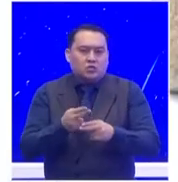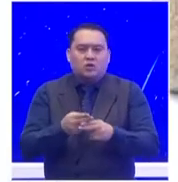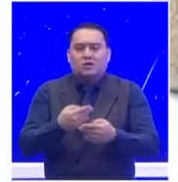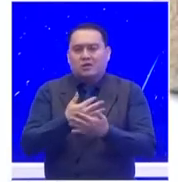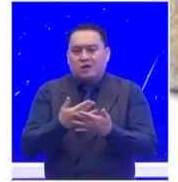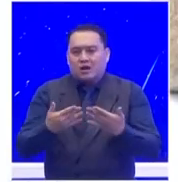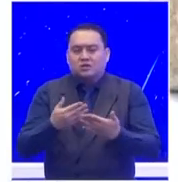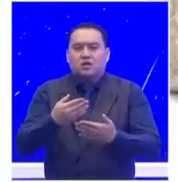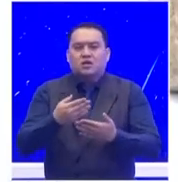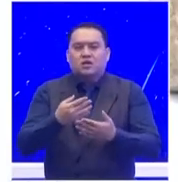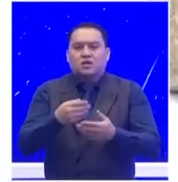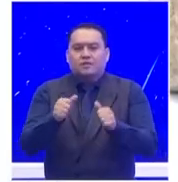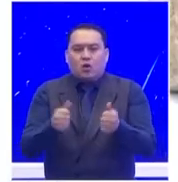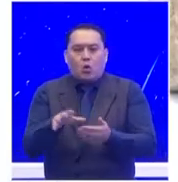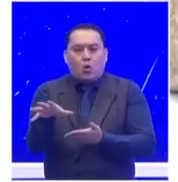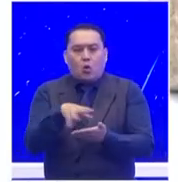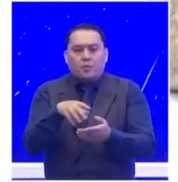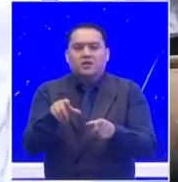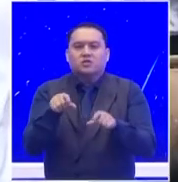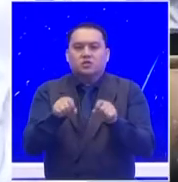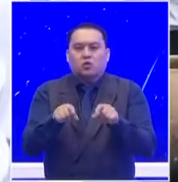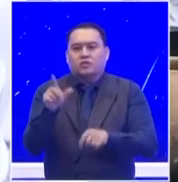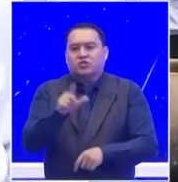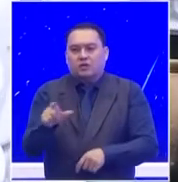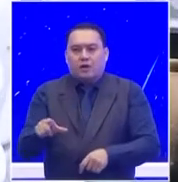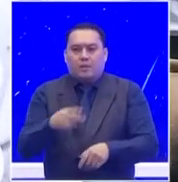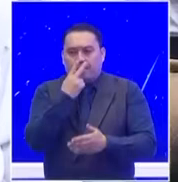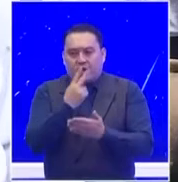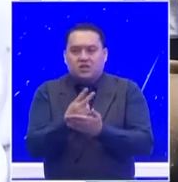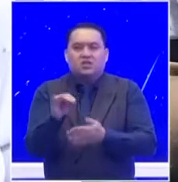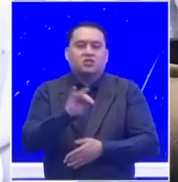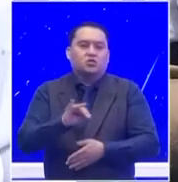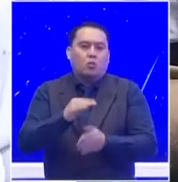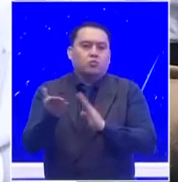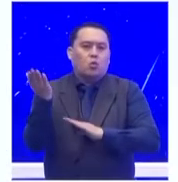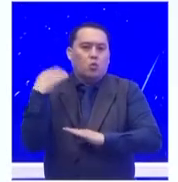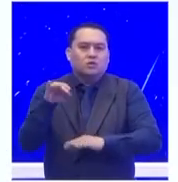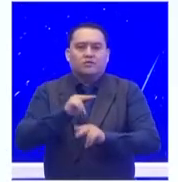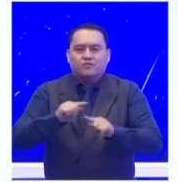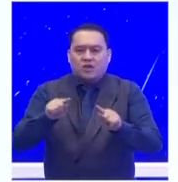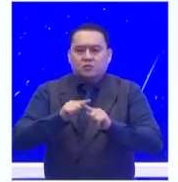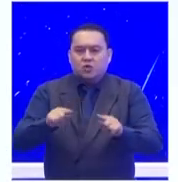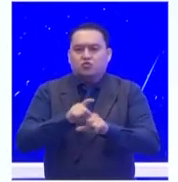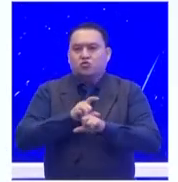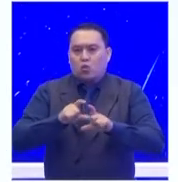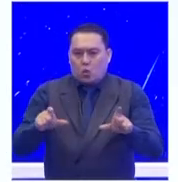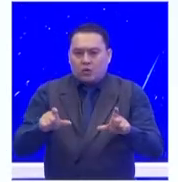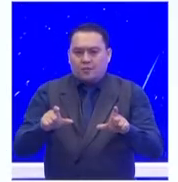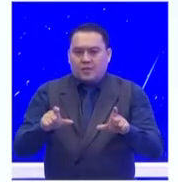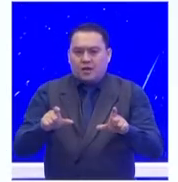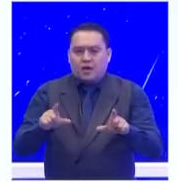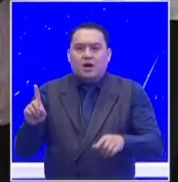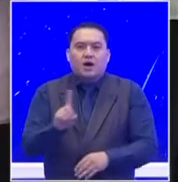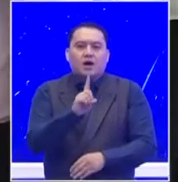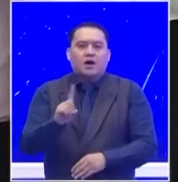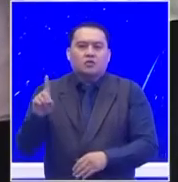кинжалы и зеркала, а также копия «Золотого человека» стали проводниками в историческое прошлое для воспитанников школы-интерната.